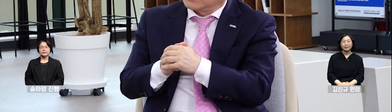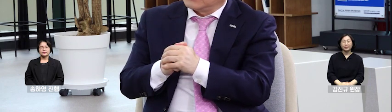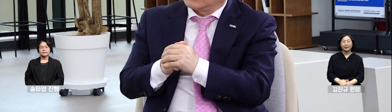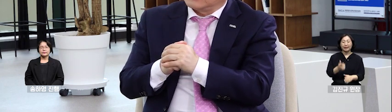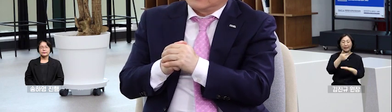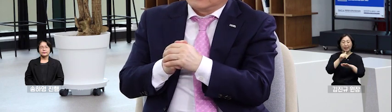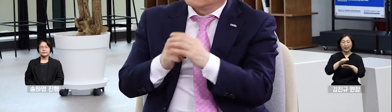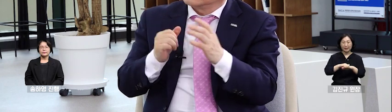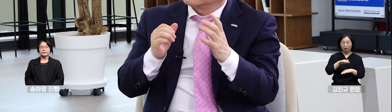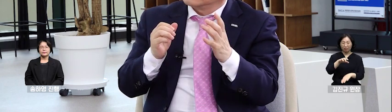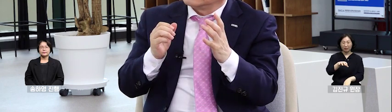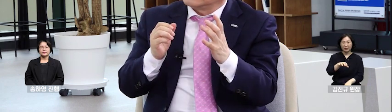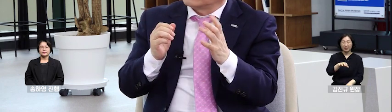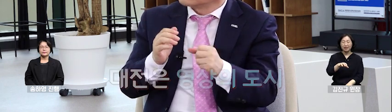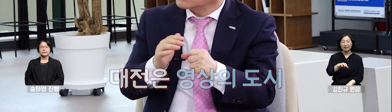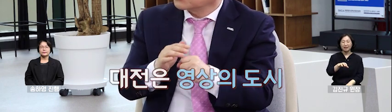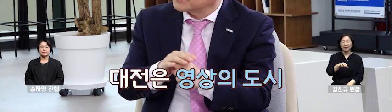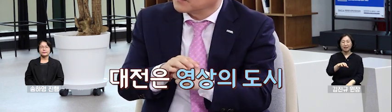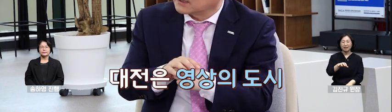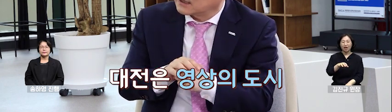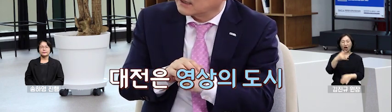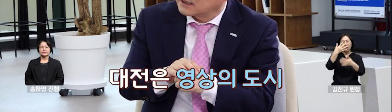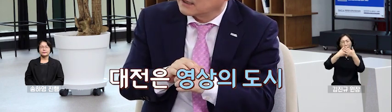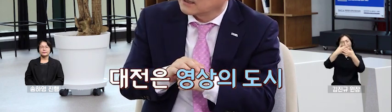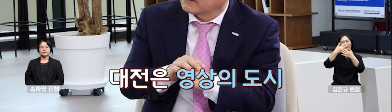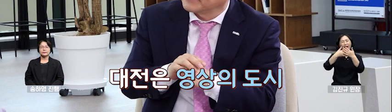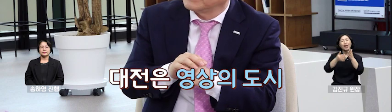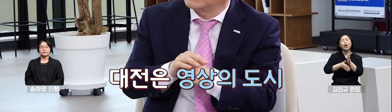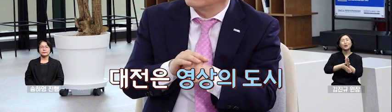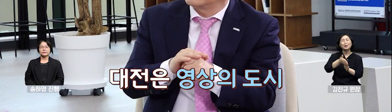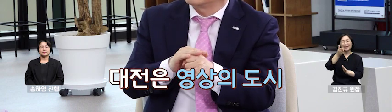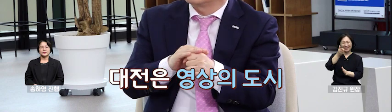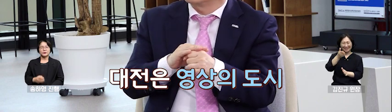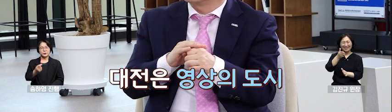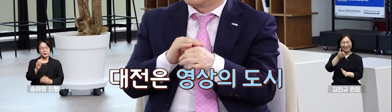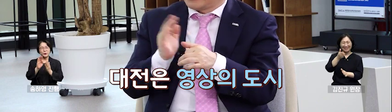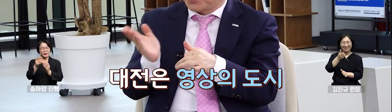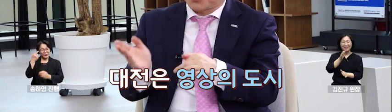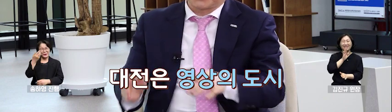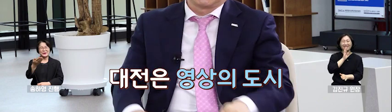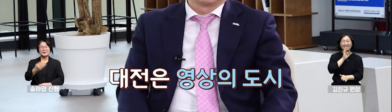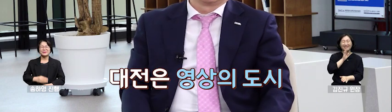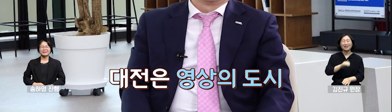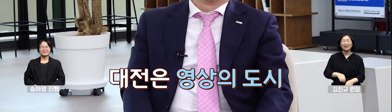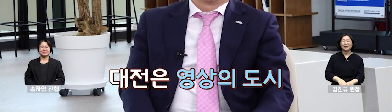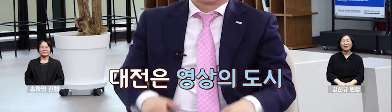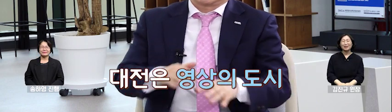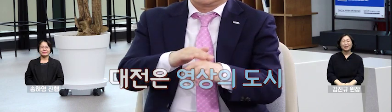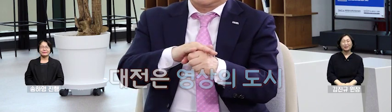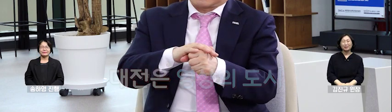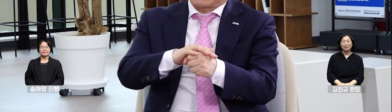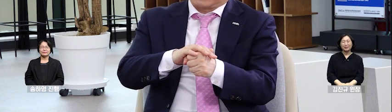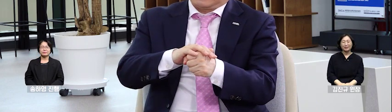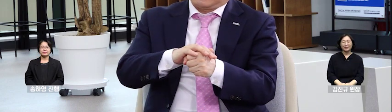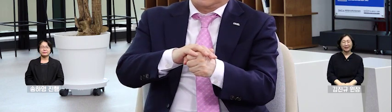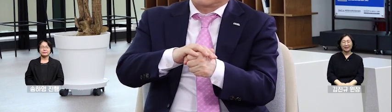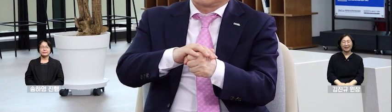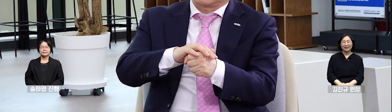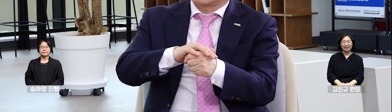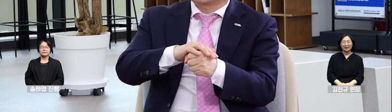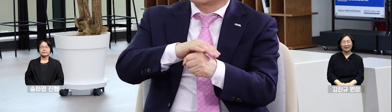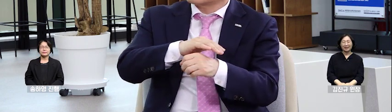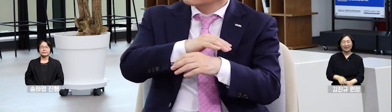대전이 이 영상이 도시입니다 아 그거 이용하실 분 하려고 하면 하셔야 사실 이제 대전의